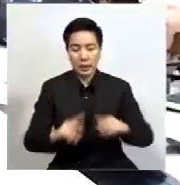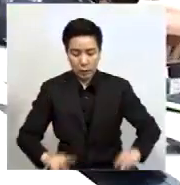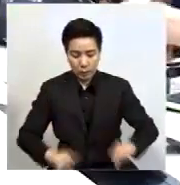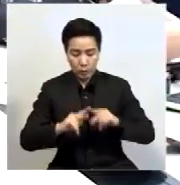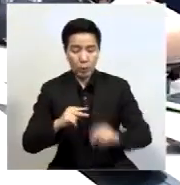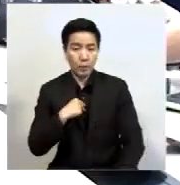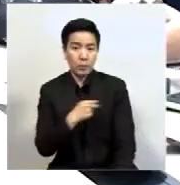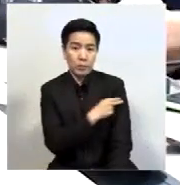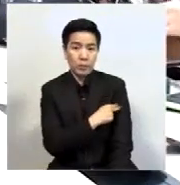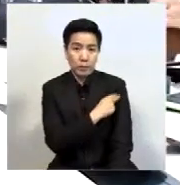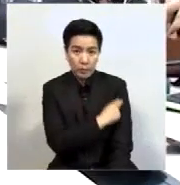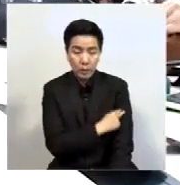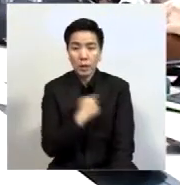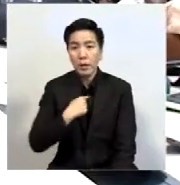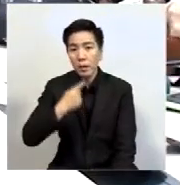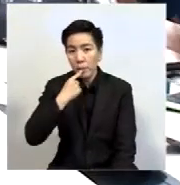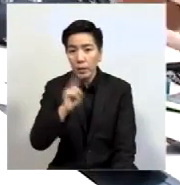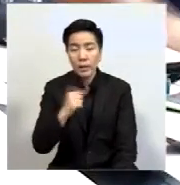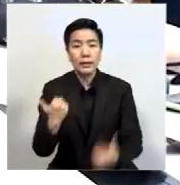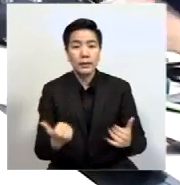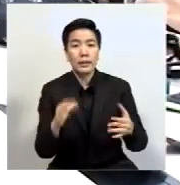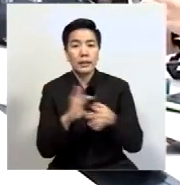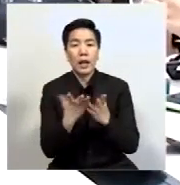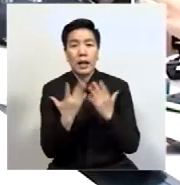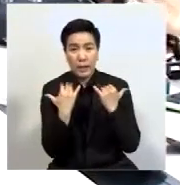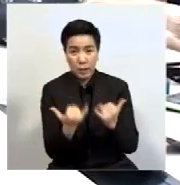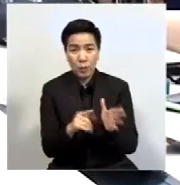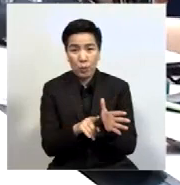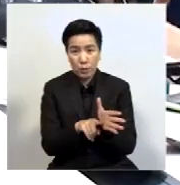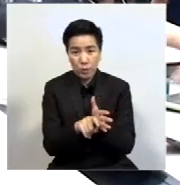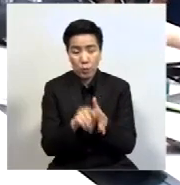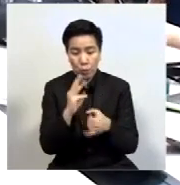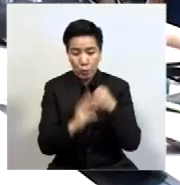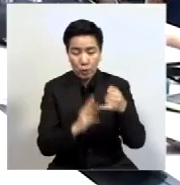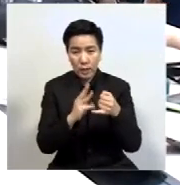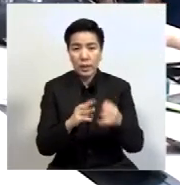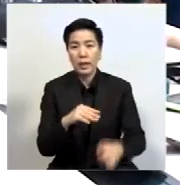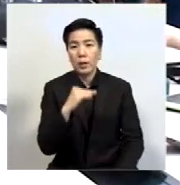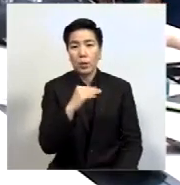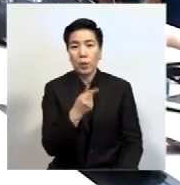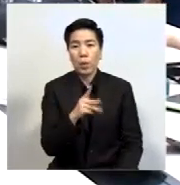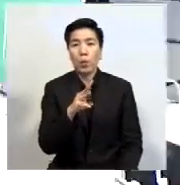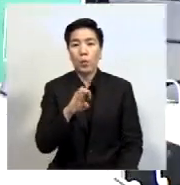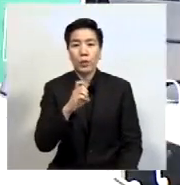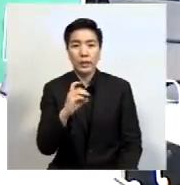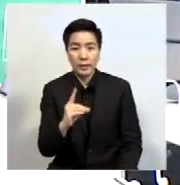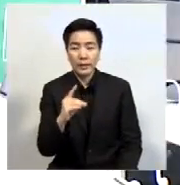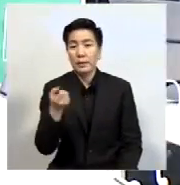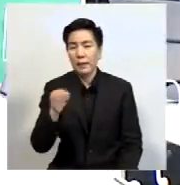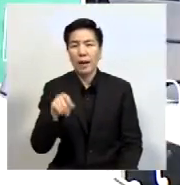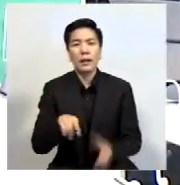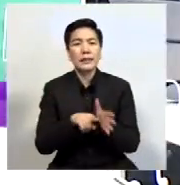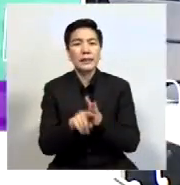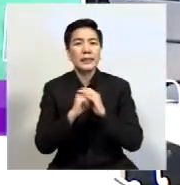คะที่กระทรวงสาธารณสุขก็เพิ่งจะแถลงไปล่าสุดนะคะถึงสถานการณ์ไวรัสโควิด -19 ในบ้านเรายังคงมีผู้ป่วยสะส